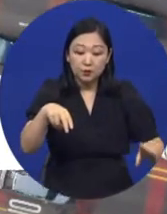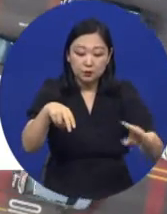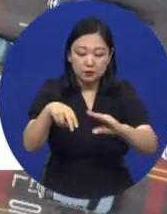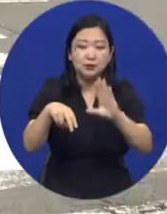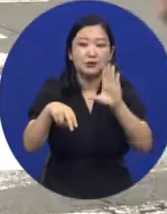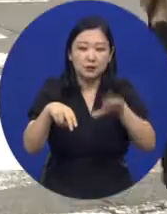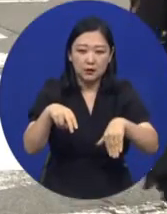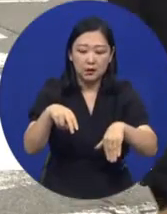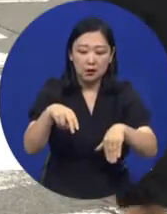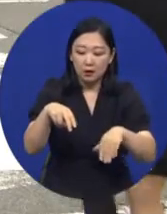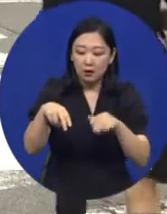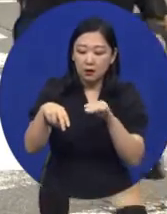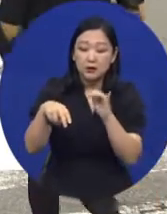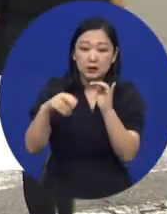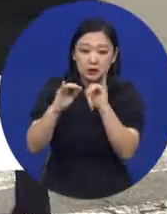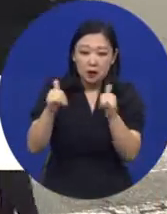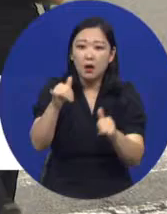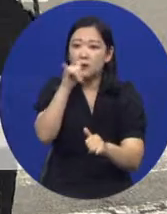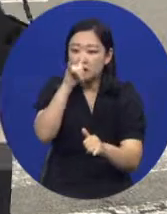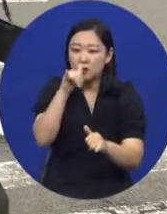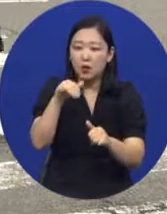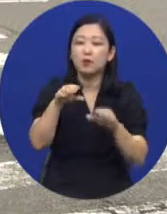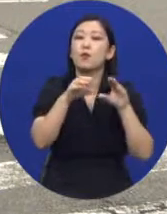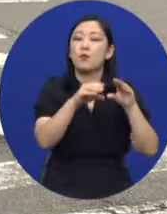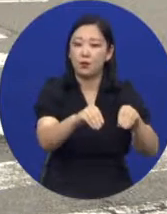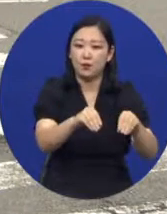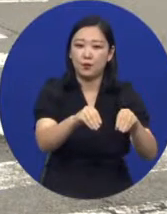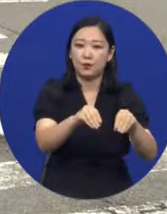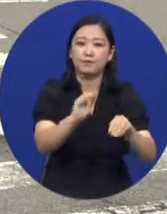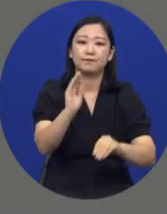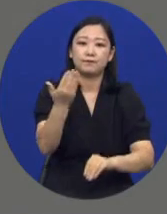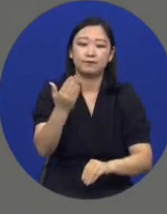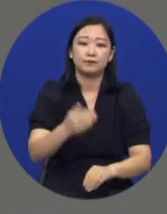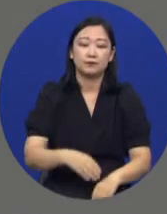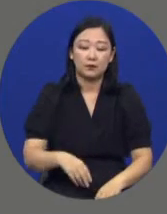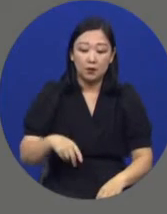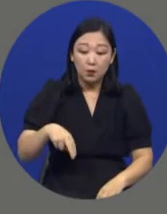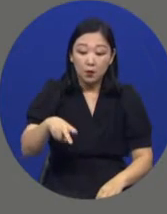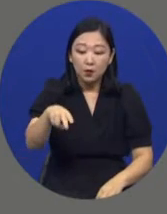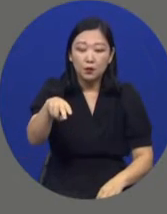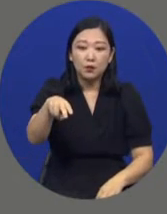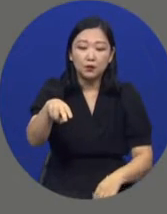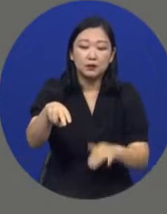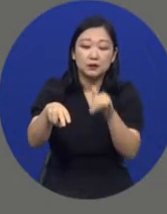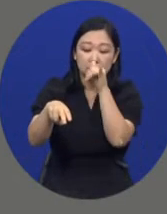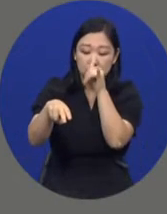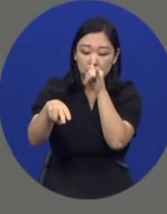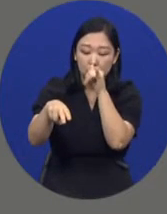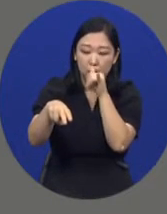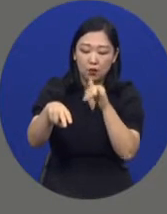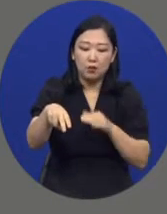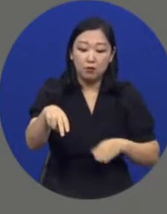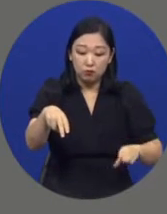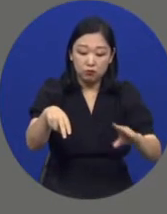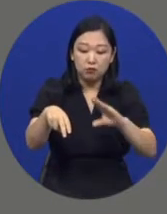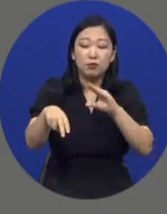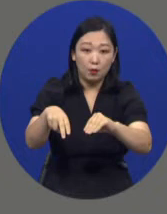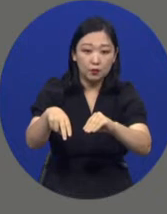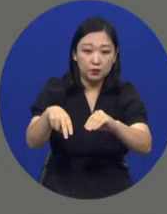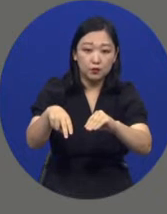때 보행자가 있으면 일시 정지해야 합니다. 길을 건너려는 보행자가 있을 때는 당연히 멈춰야